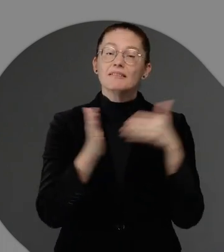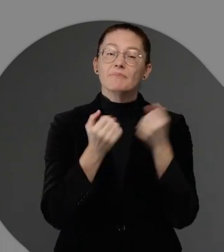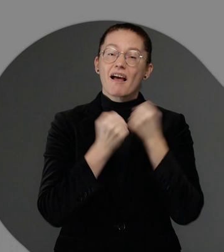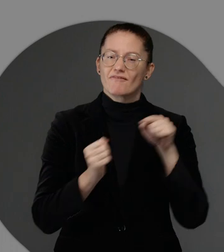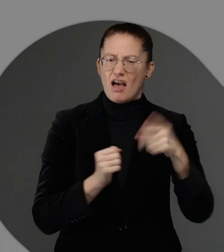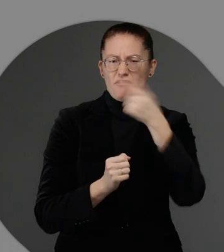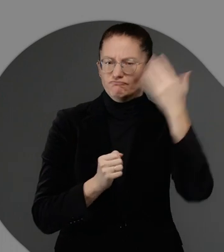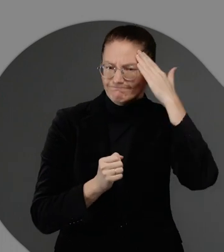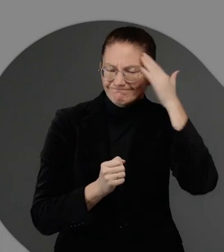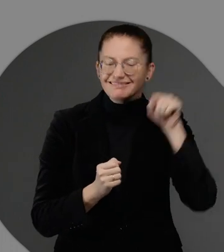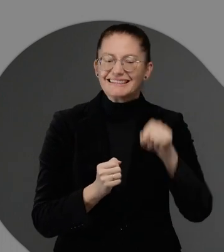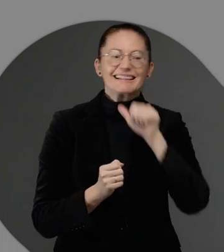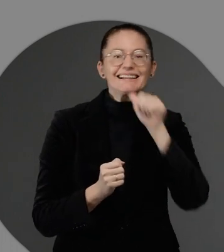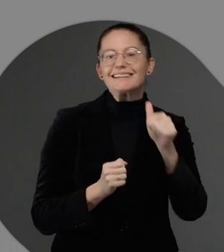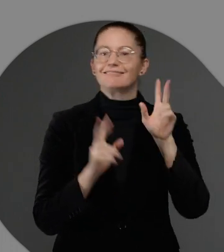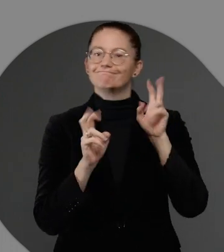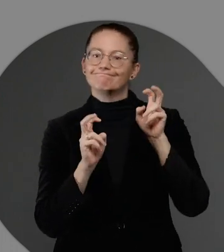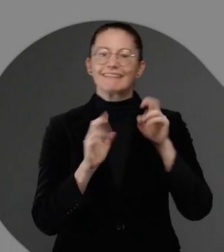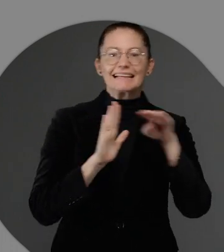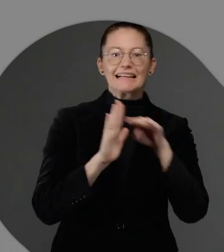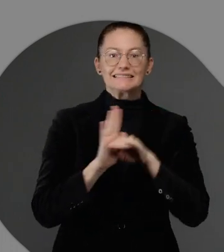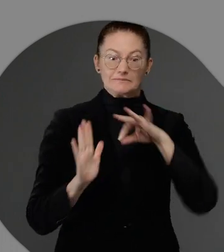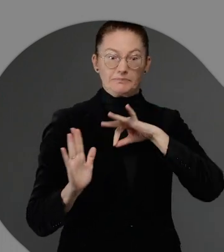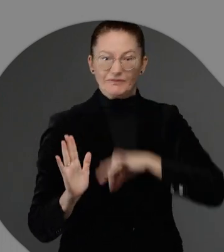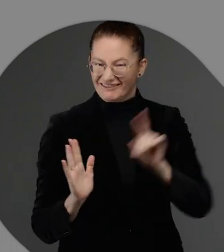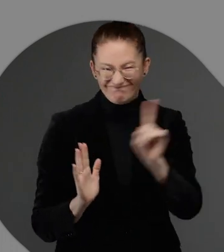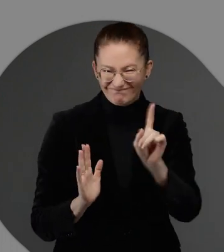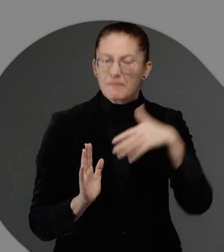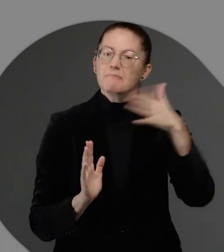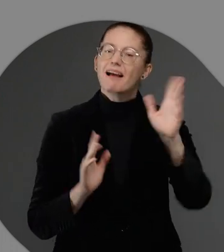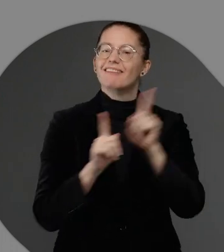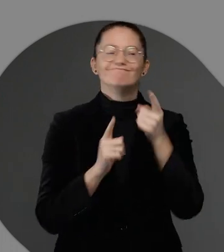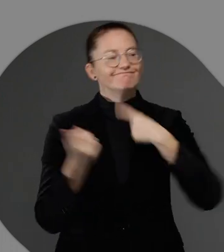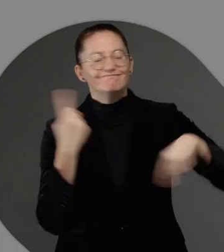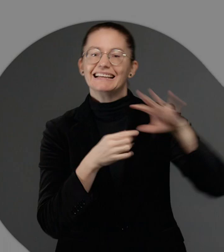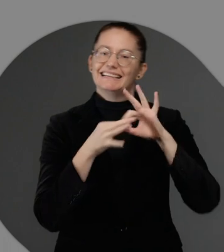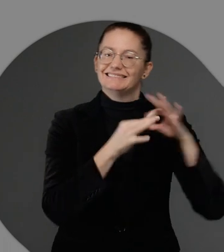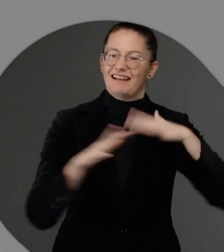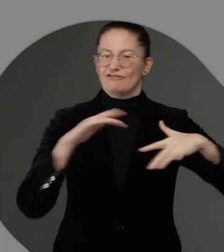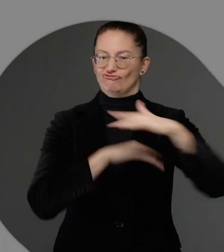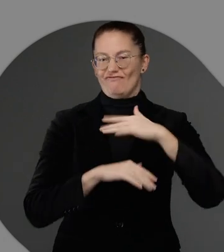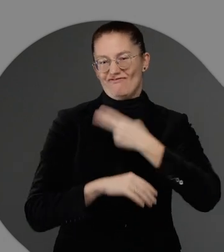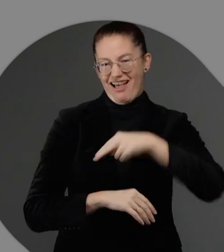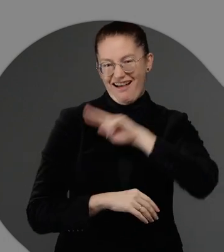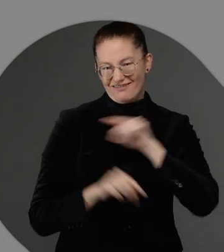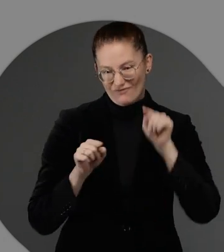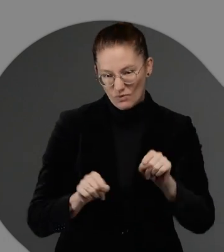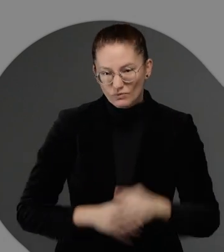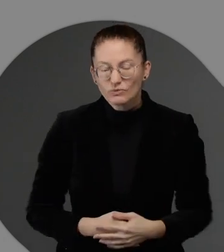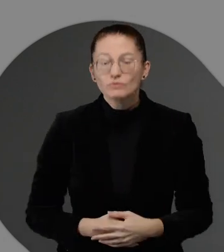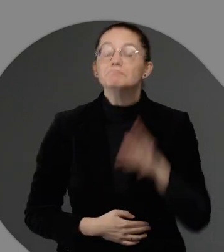Digitale Barrierefreiheit ist, wie wir bereits gelernt haben, nicht nur eine gesetzliche Verpflichtung, sondern auch eine gesellschaftliche